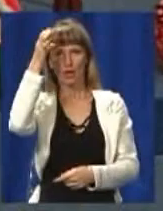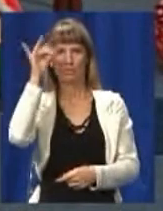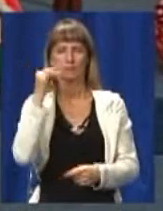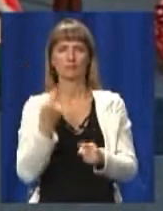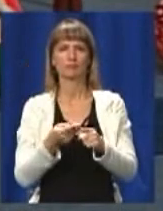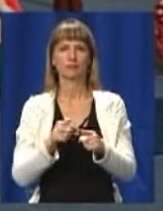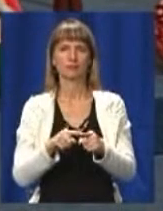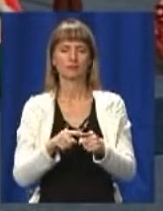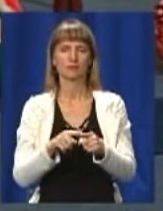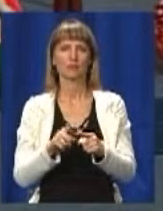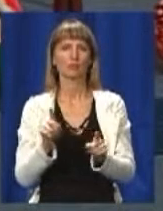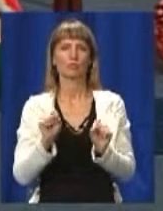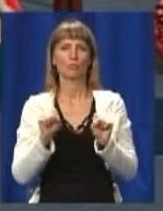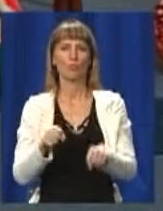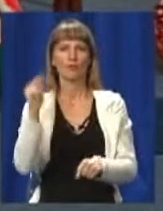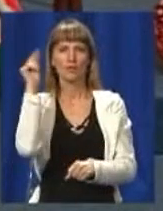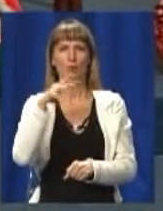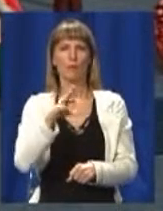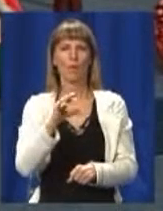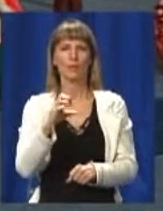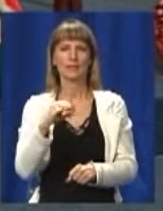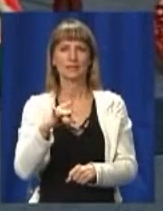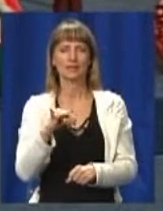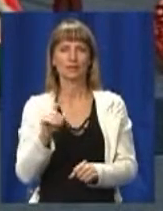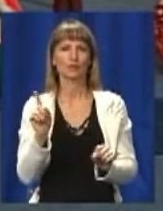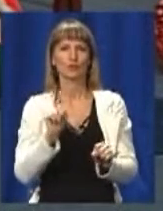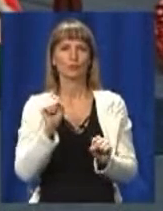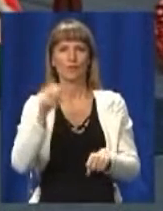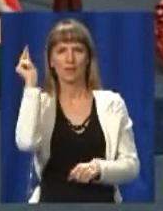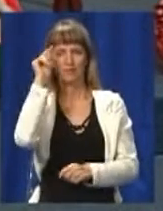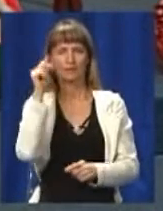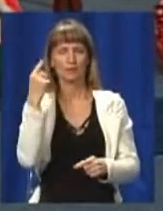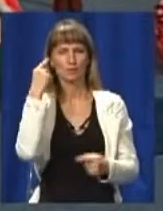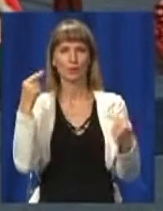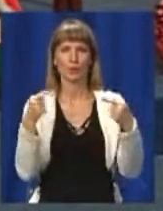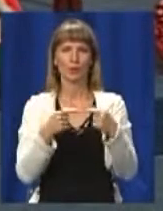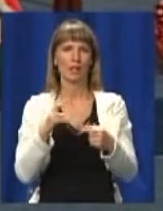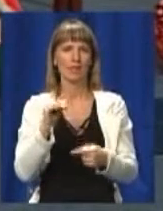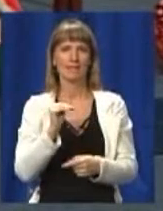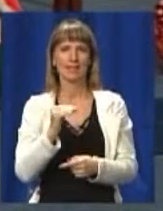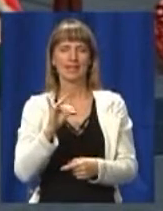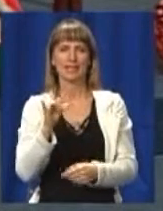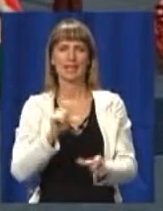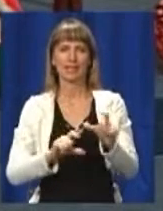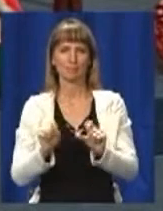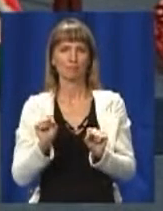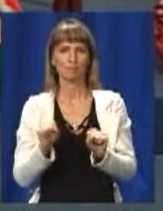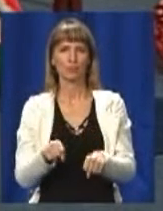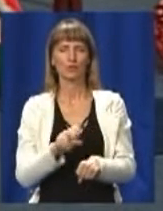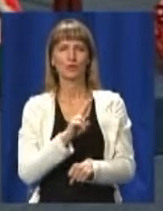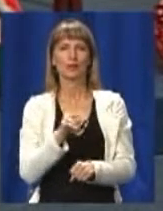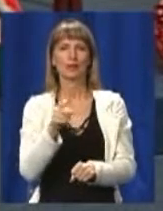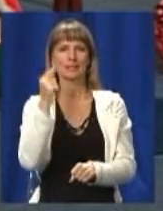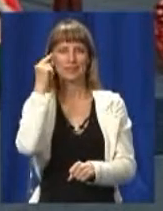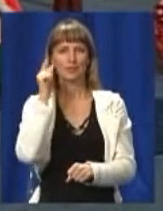тому подібне. Чи що там монстри можуть вивчати, я навіть не знаю, що вони можуть вивчати. Я думаю, точно не фізику та хімію. Хоча, може, навіть хто